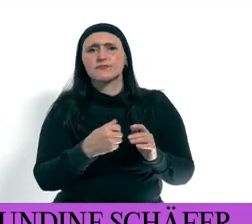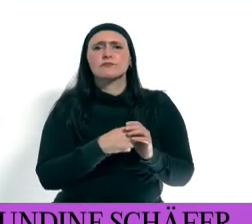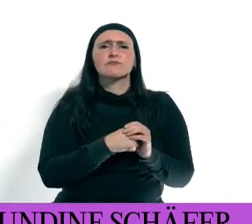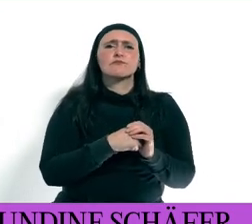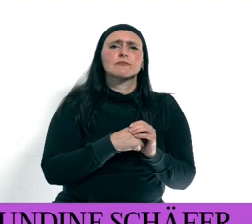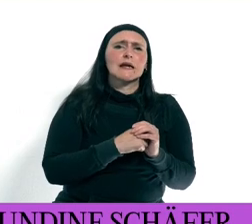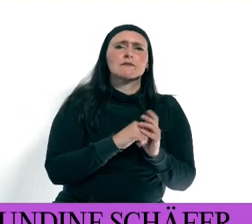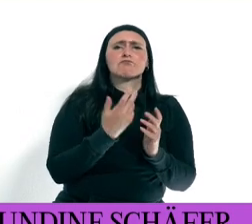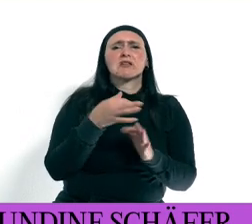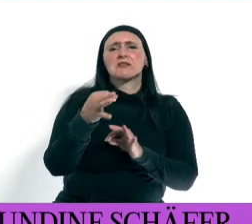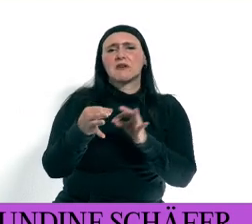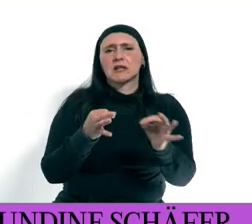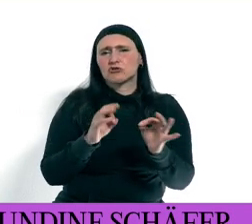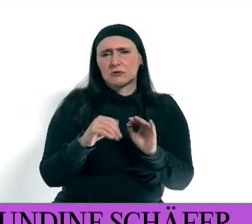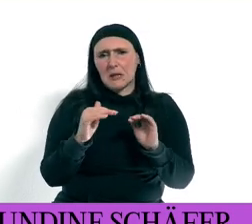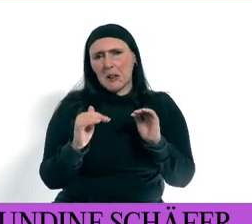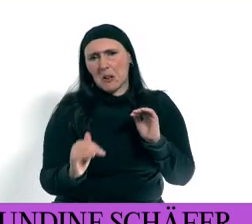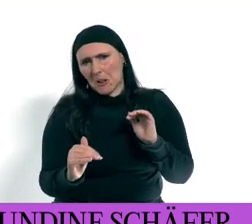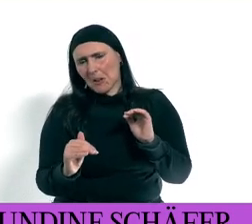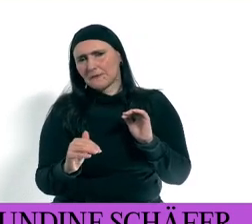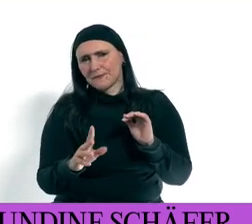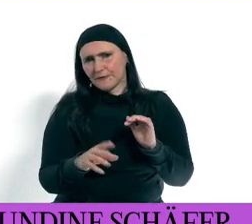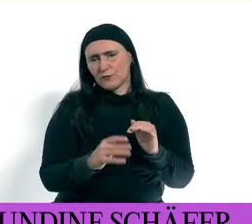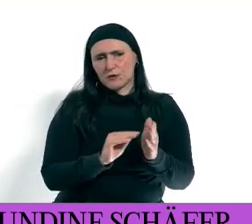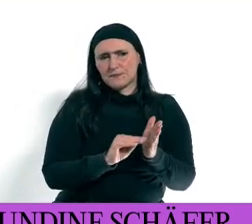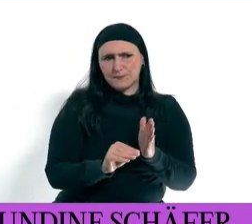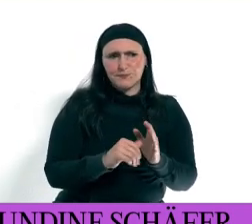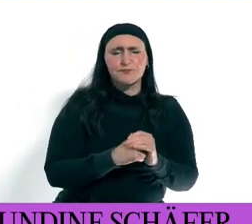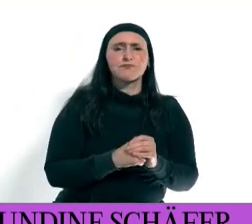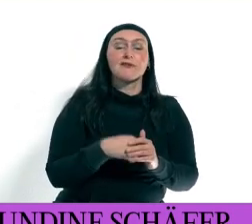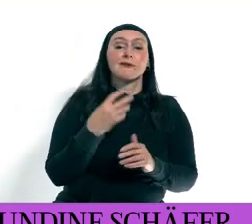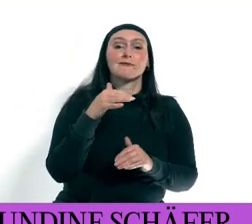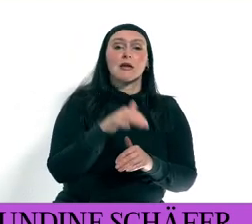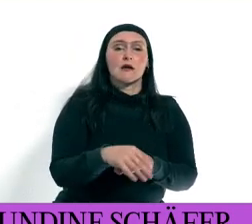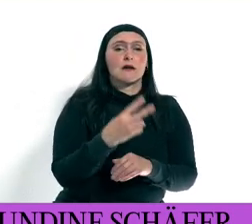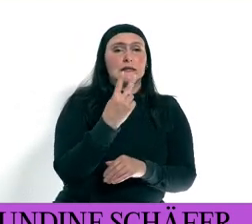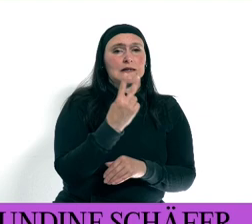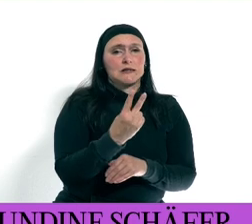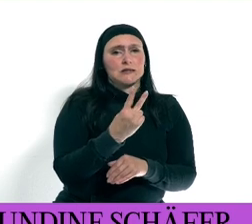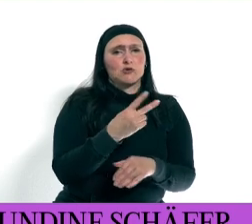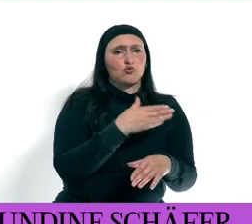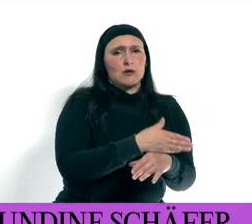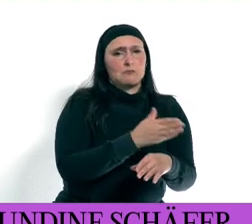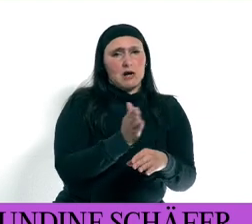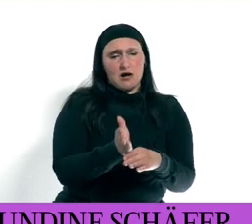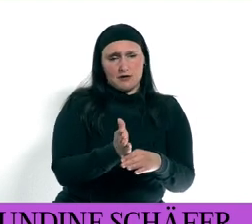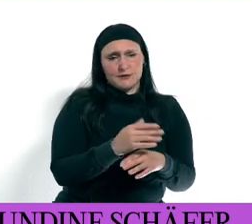So these two parts will have around